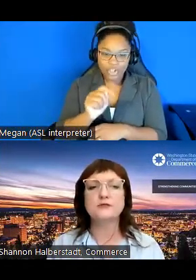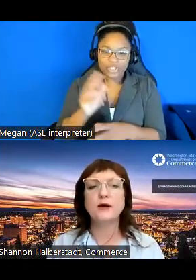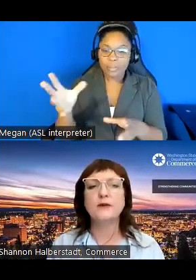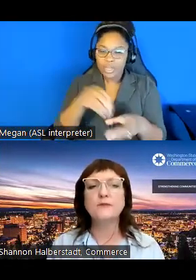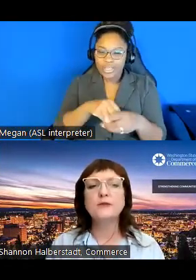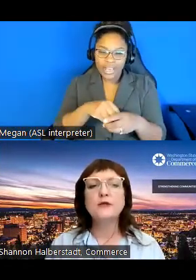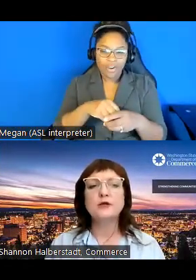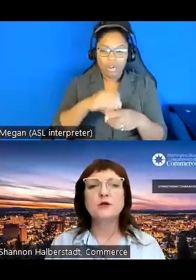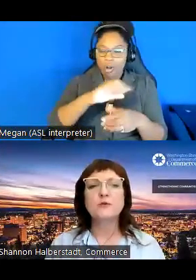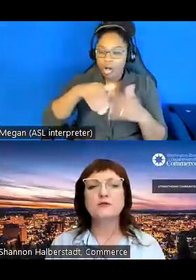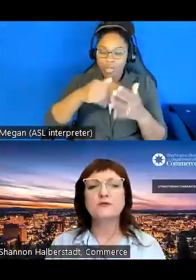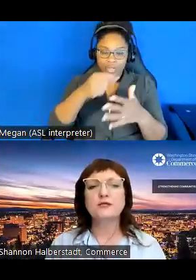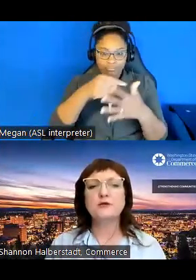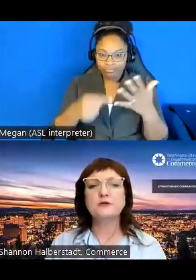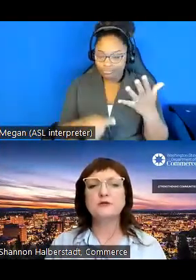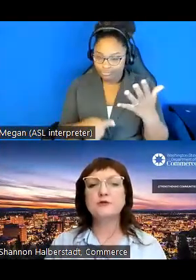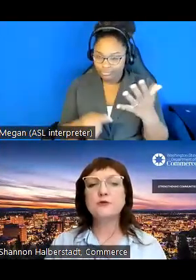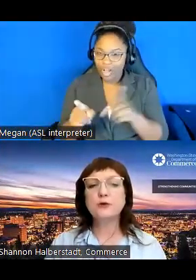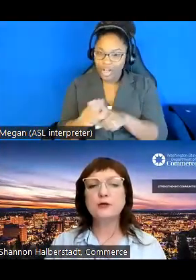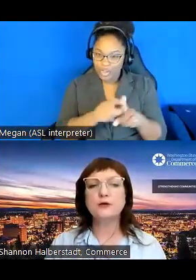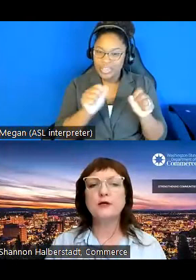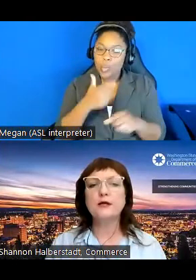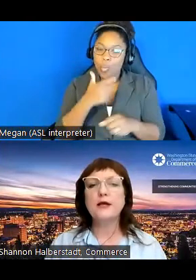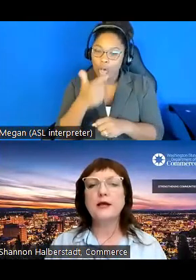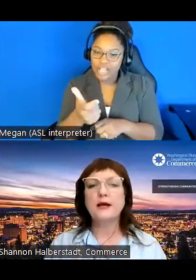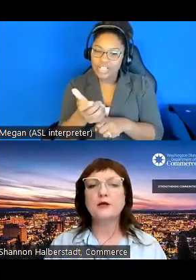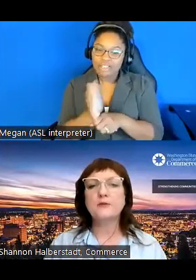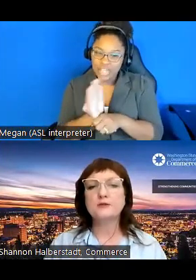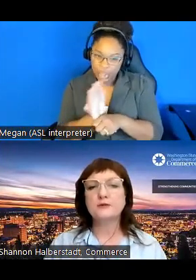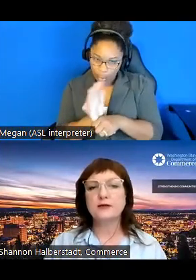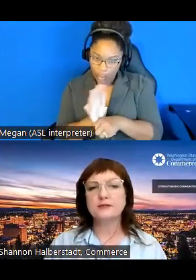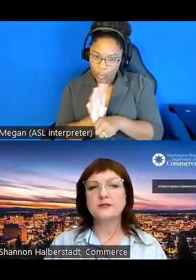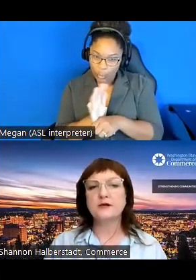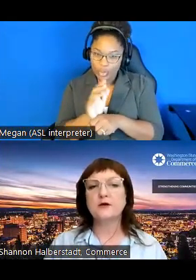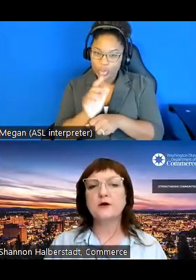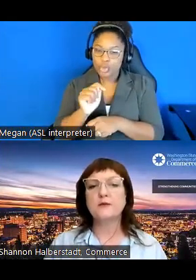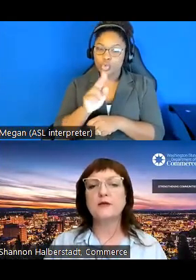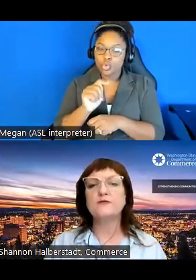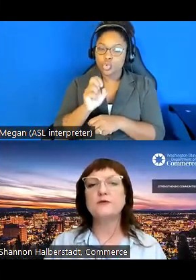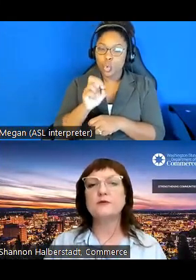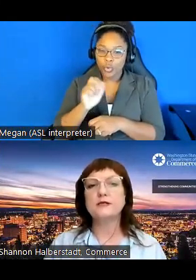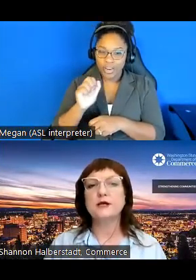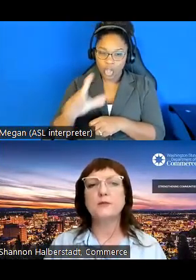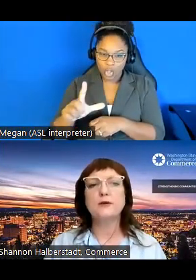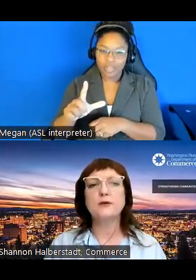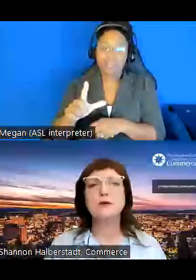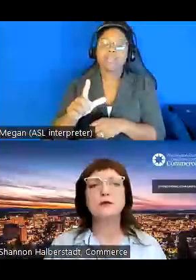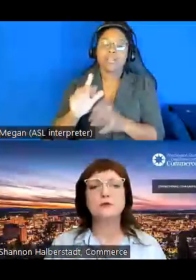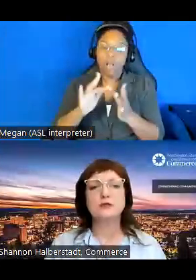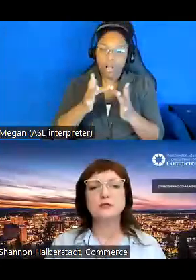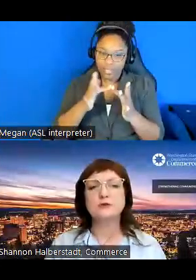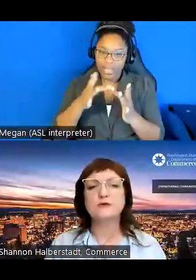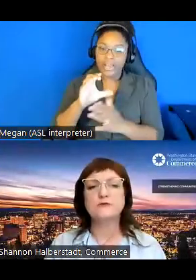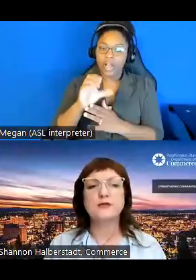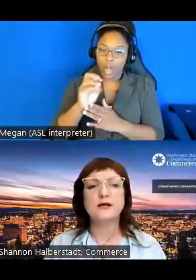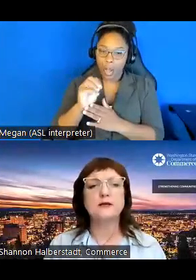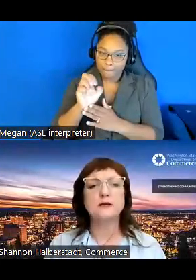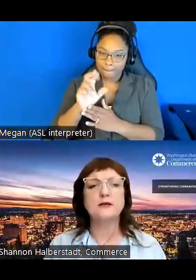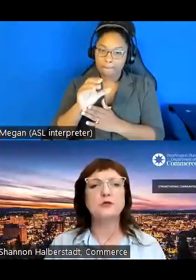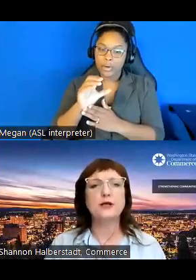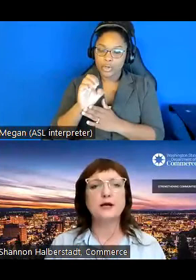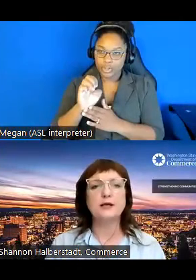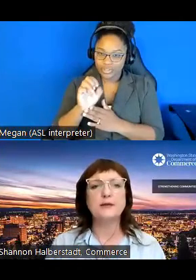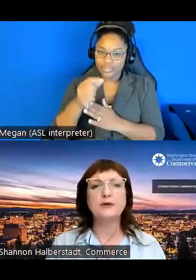그리고 스파크에서 여러 UAI 자원들을 준비해 주셔서 감사하다고 말씀을 드리고 싶습니다.